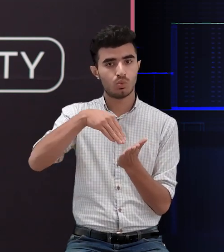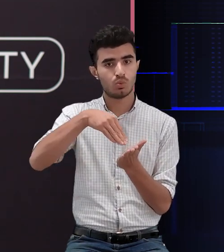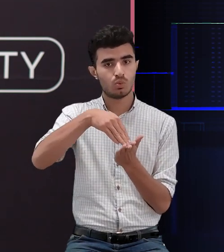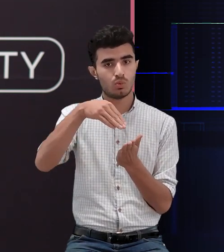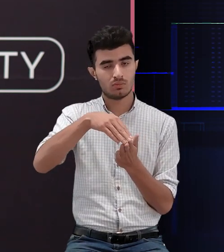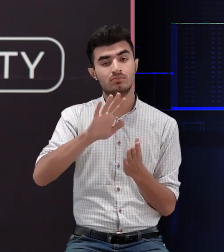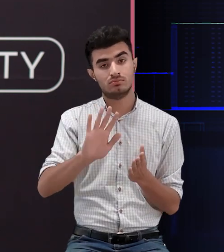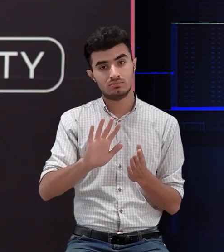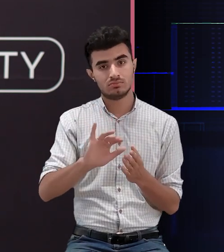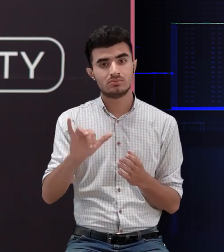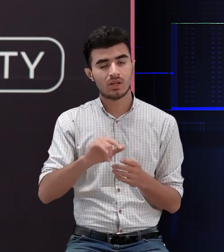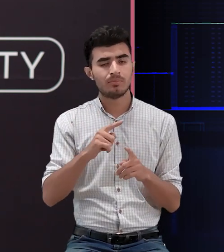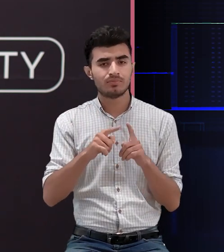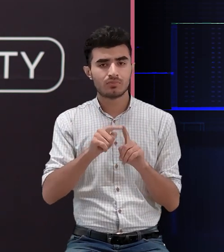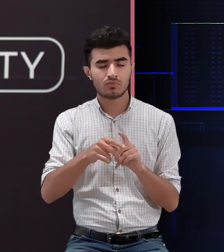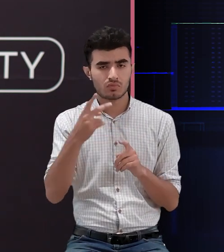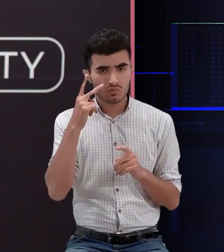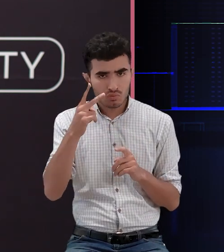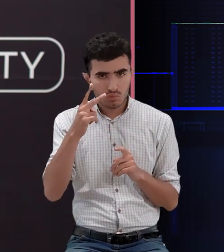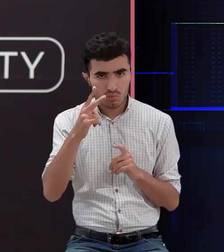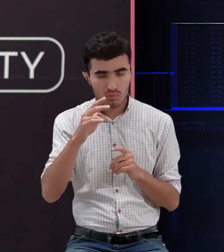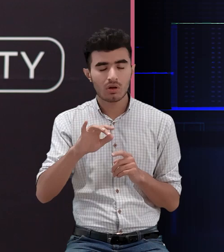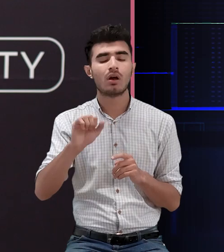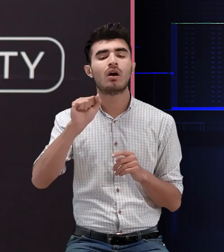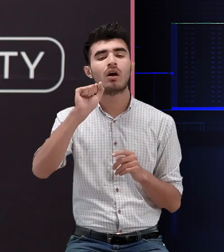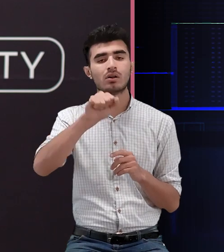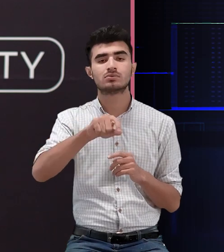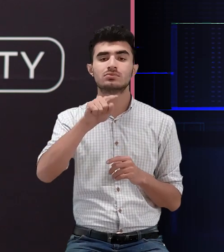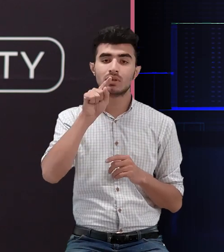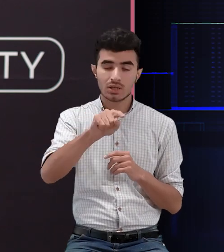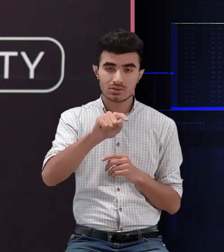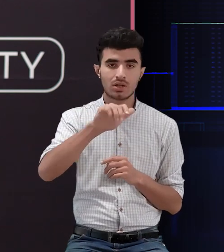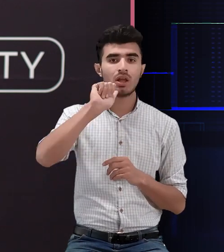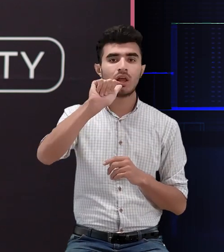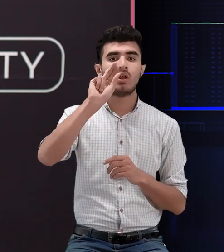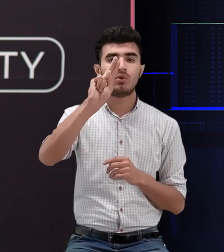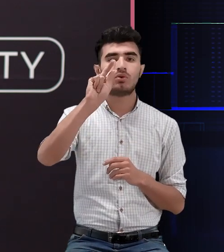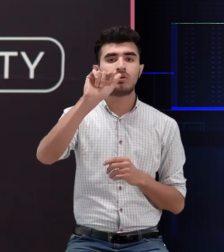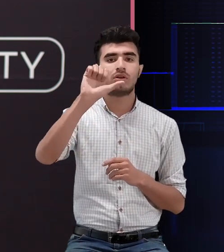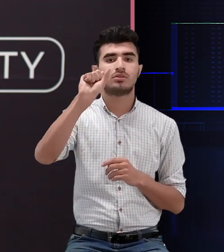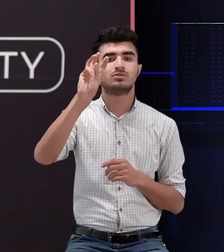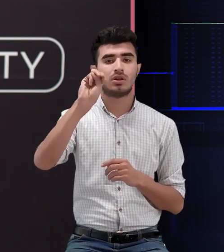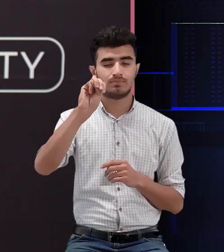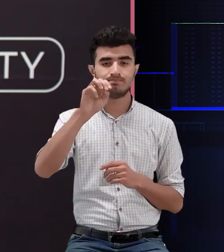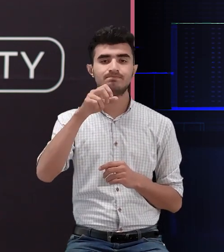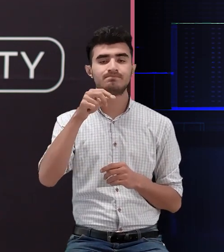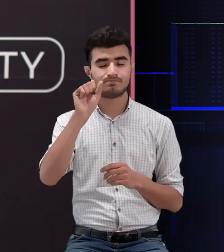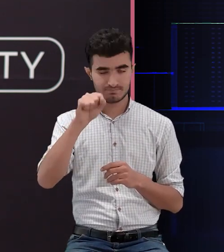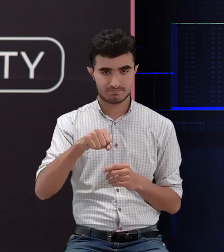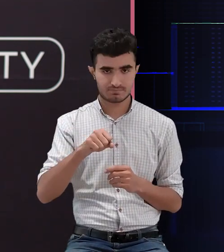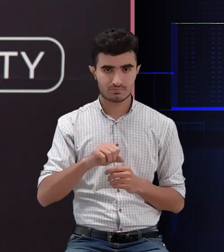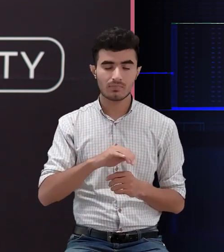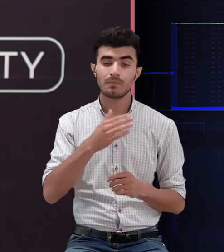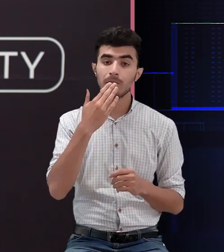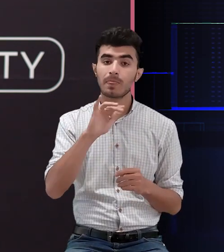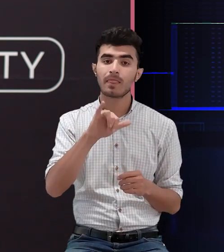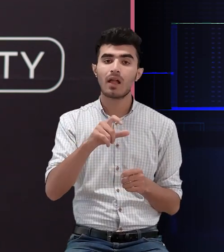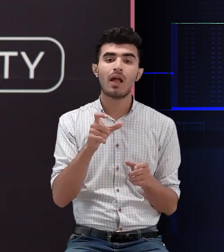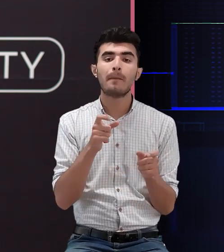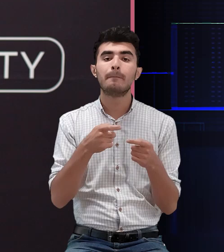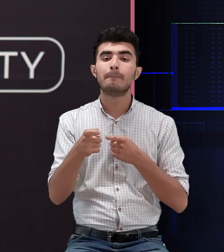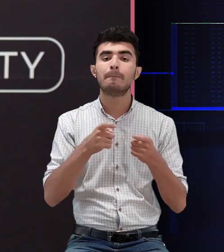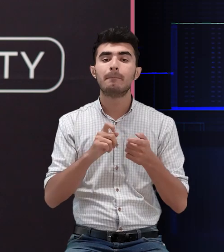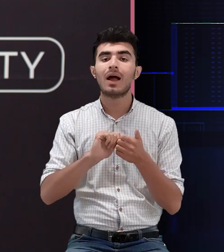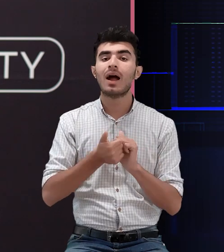आउट फॉर व्हेन अ चाइल्ड इज़ यंगर. And at home, how autism can be managed is that